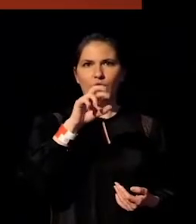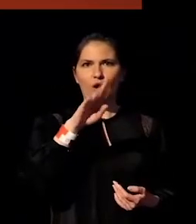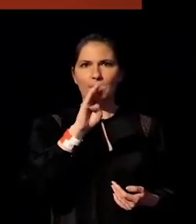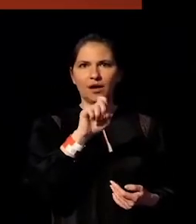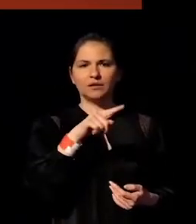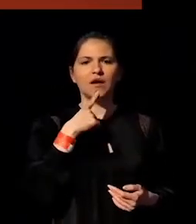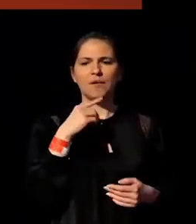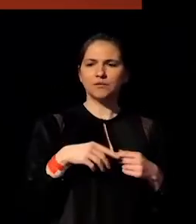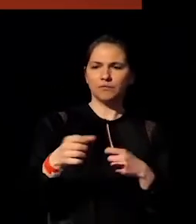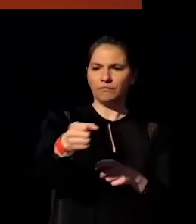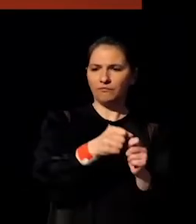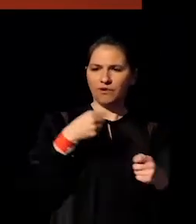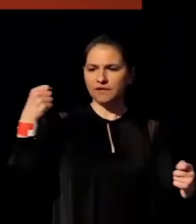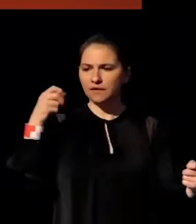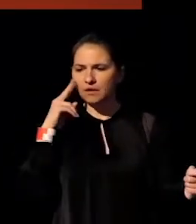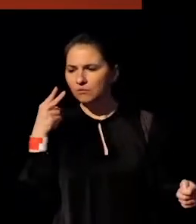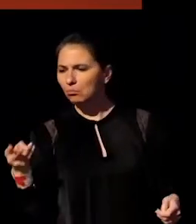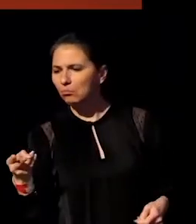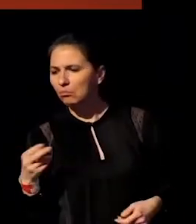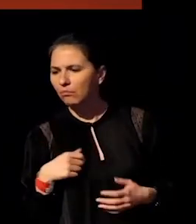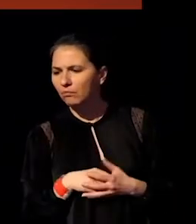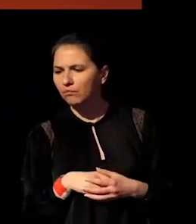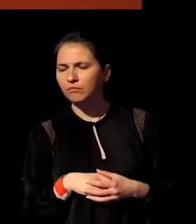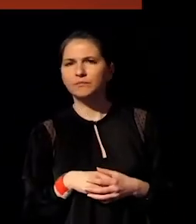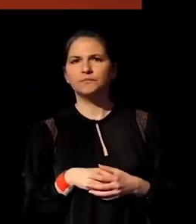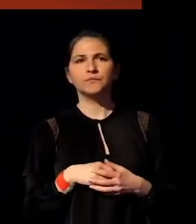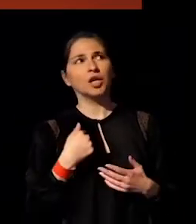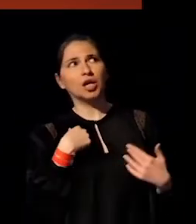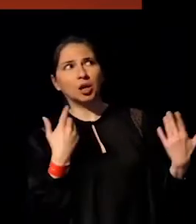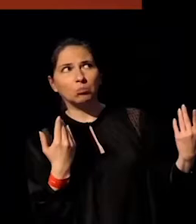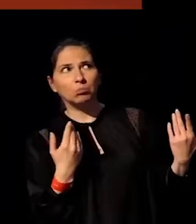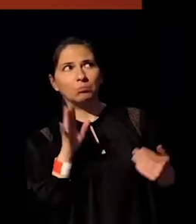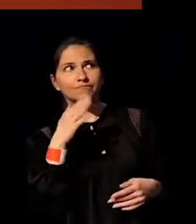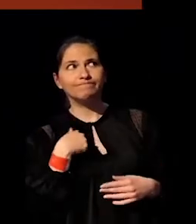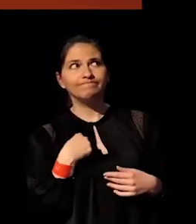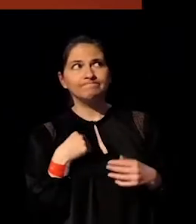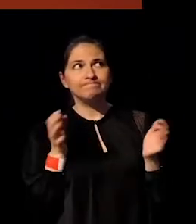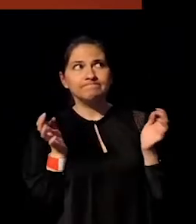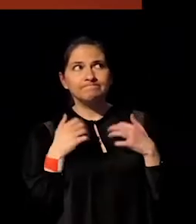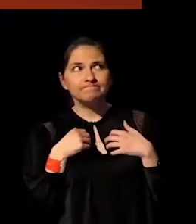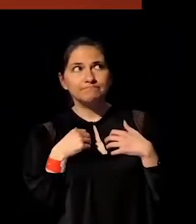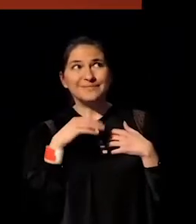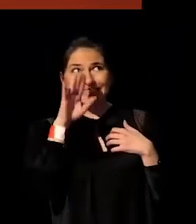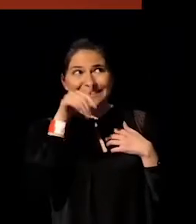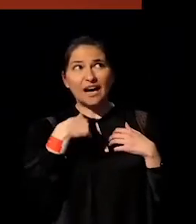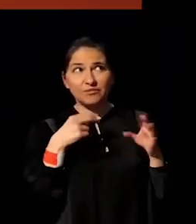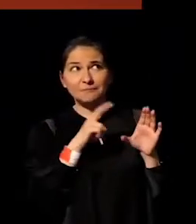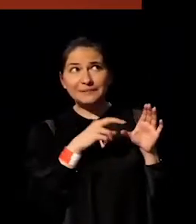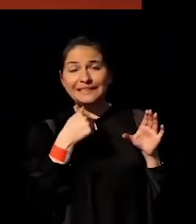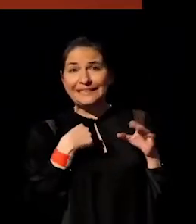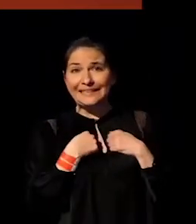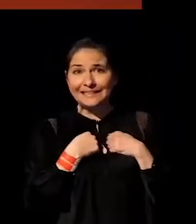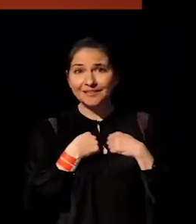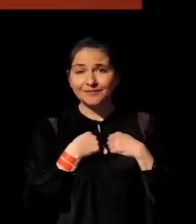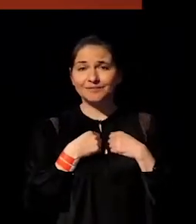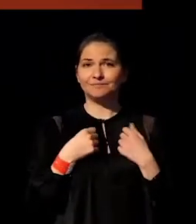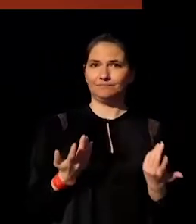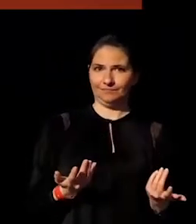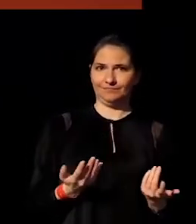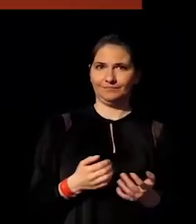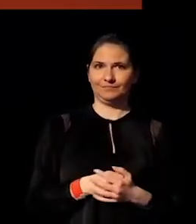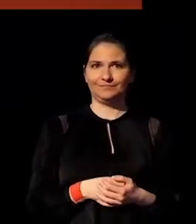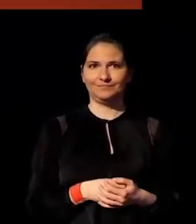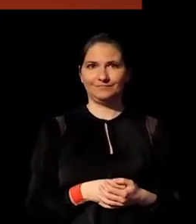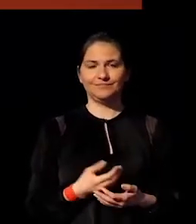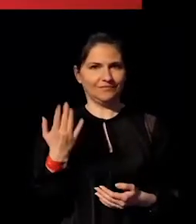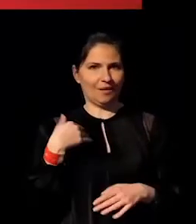Ecke, guckte aus dem Fenster, Yvette war eine Etage weiter oben und ich habe ganz schüchtern gefragt, ob ich PDS-Mitglied werden darf. Da war das